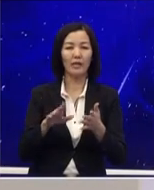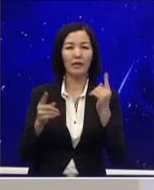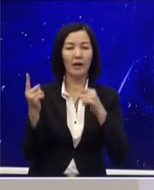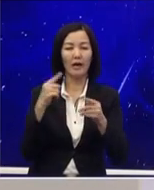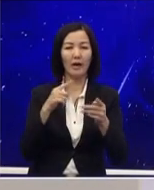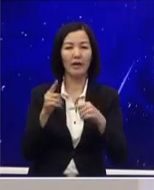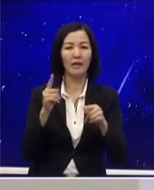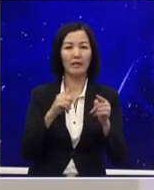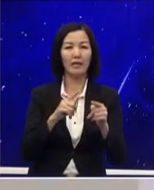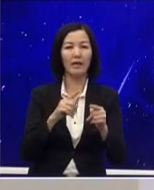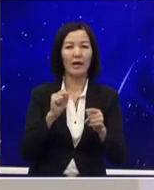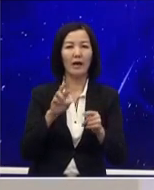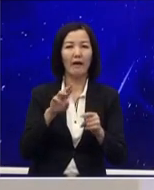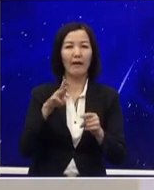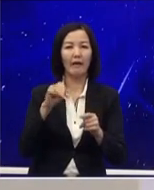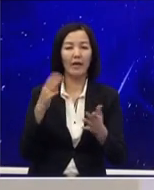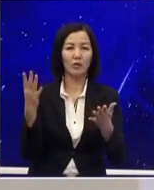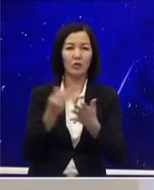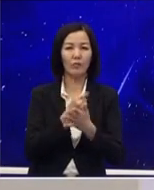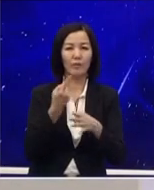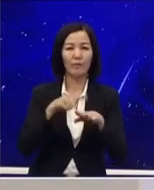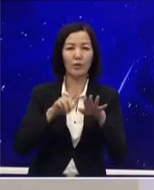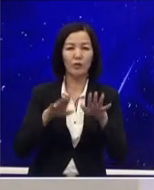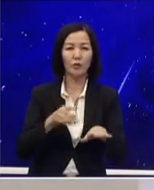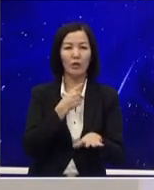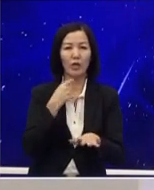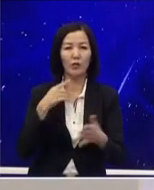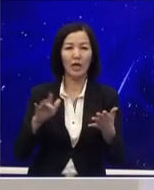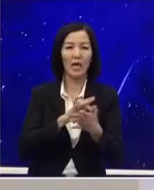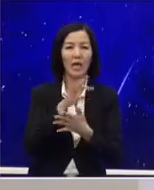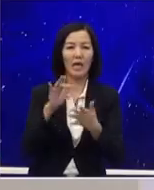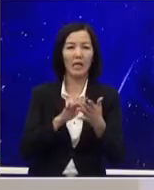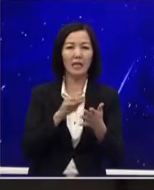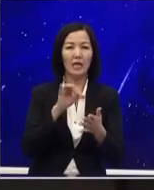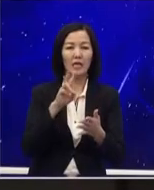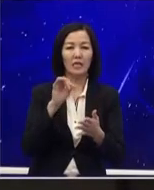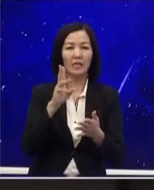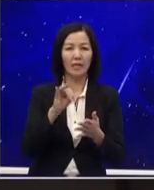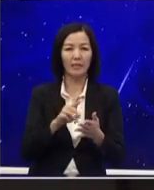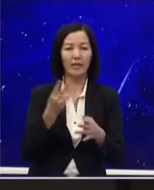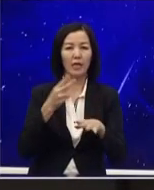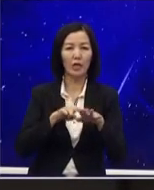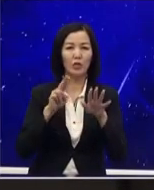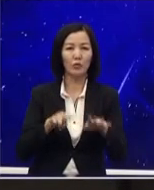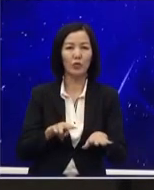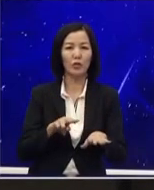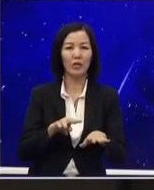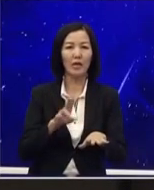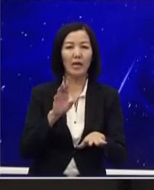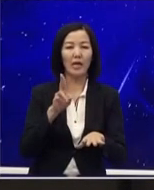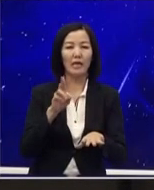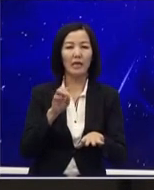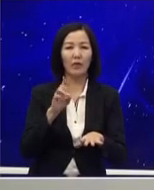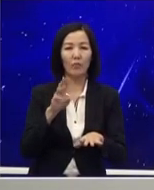Аят Жәнібекке бұйырды. Жүлделі бірінші орында Талдықорған қаласының ақыны Жанатбек Айдарәлі, екінші орында кербұлақтық